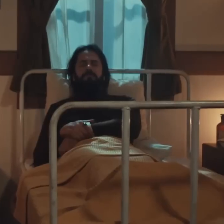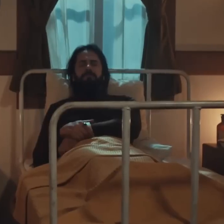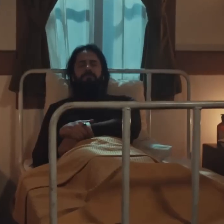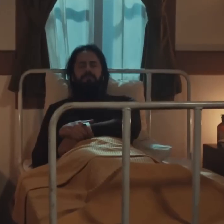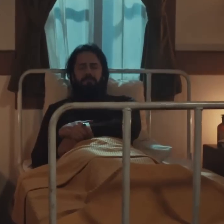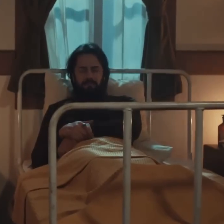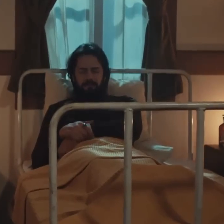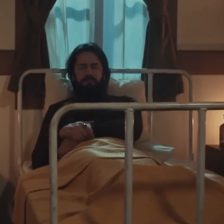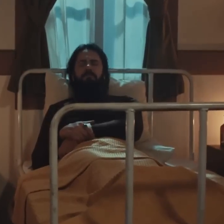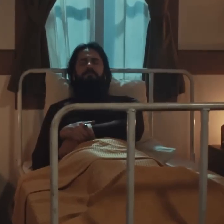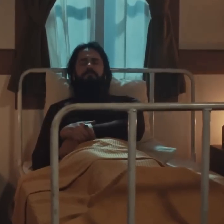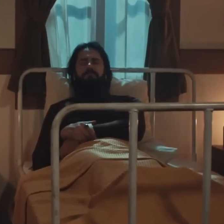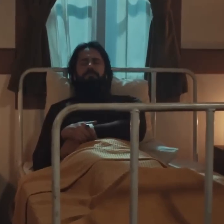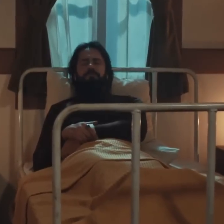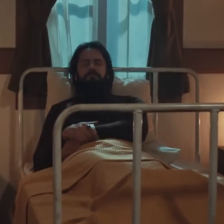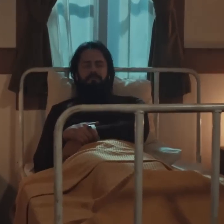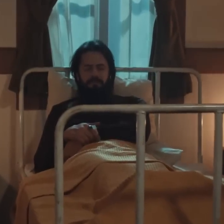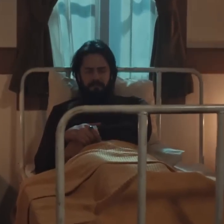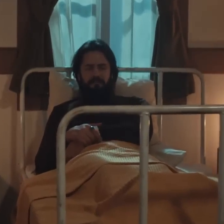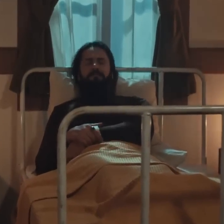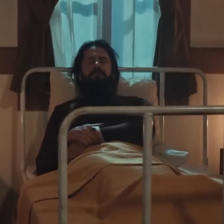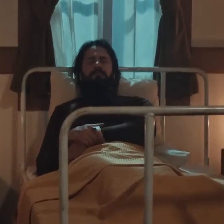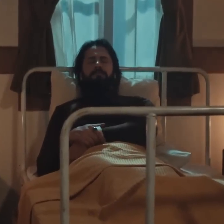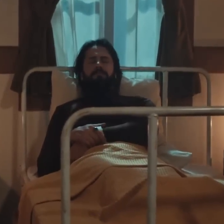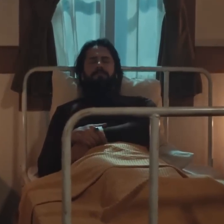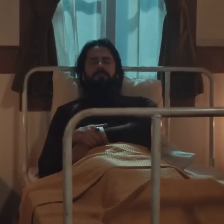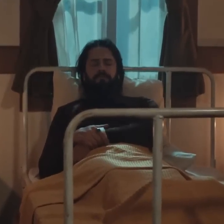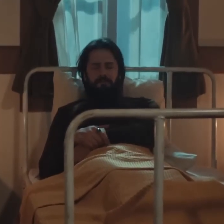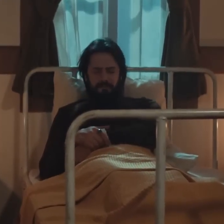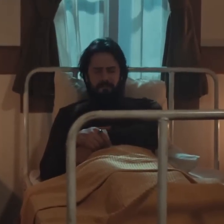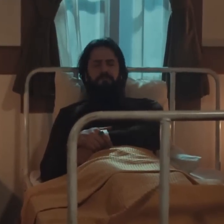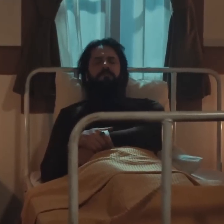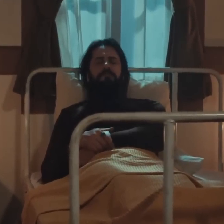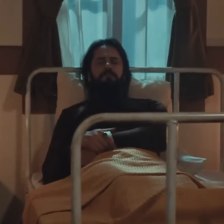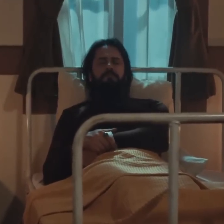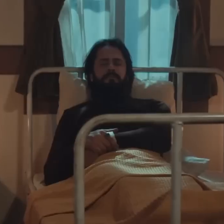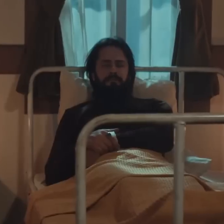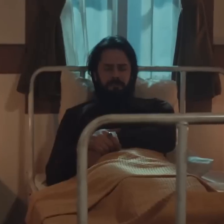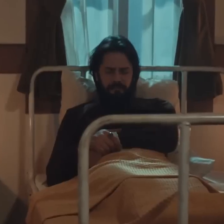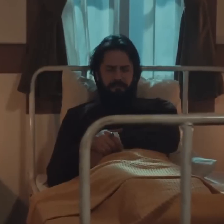vermeden başını vurmaya devam ediyor.